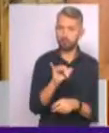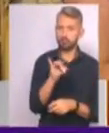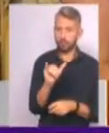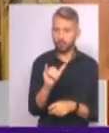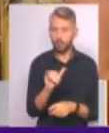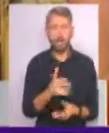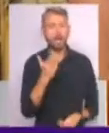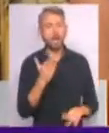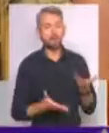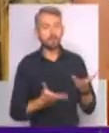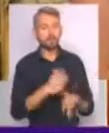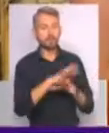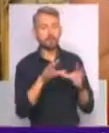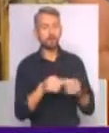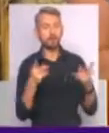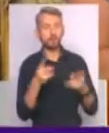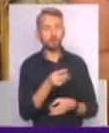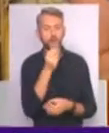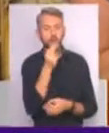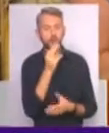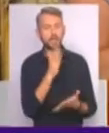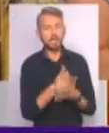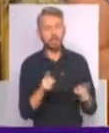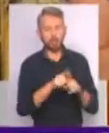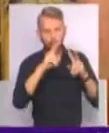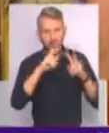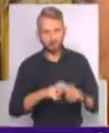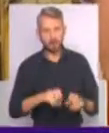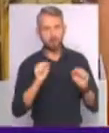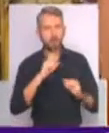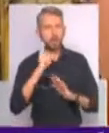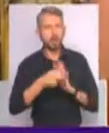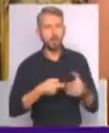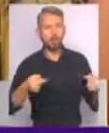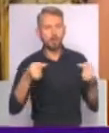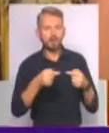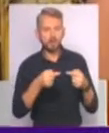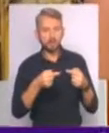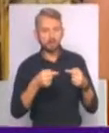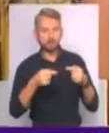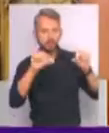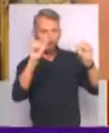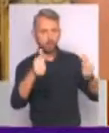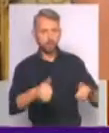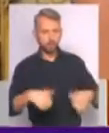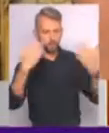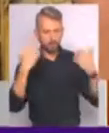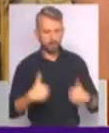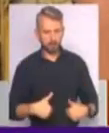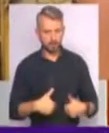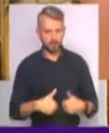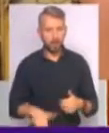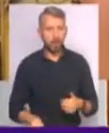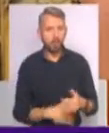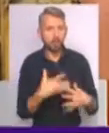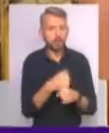Возможно, да. Возможно, там вообще-то надо, есть такое исследование, можно определить как бы композицию тела. То есть ноги не худеют, а